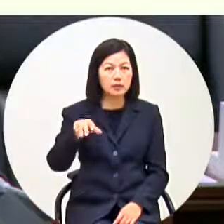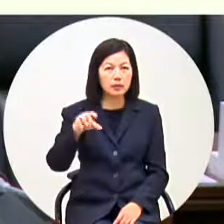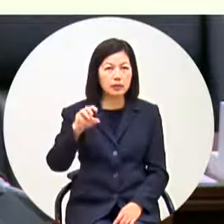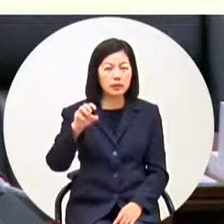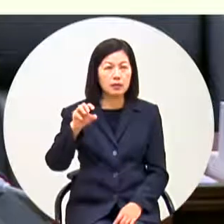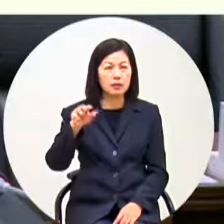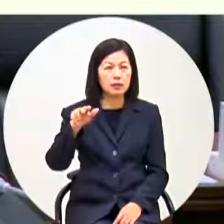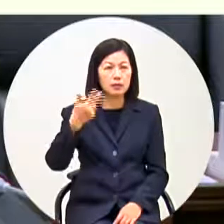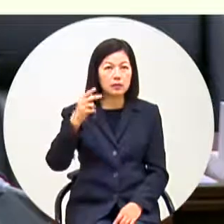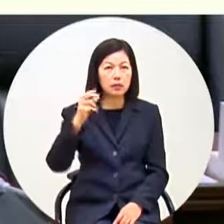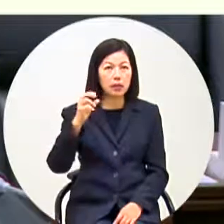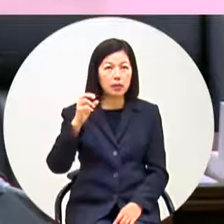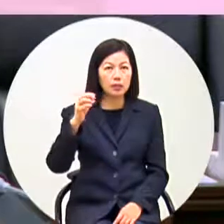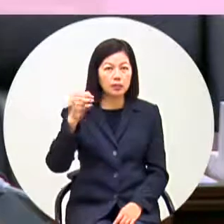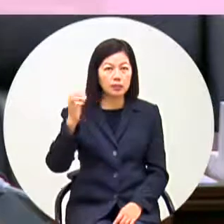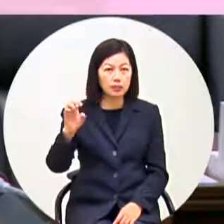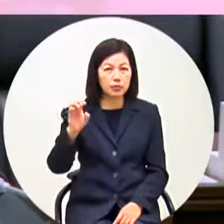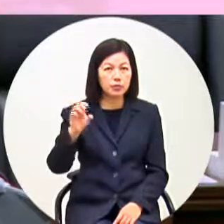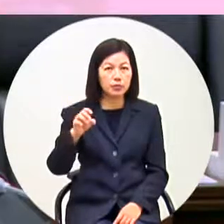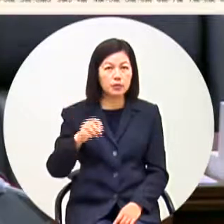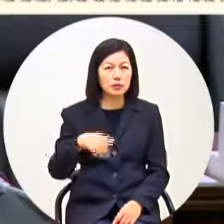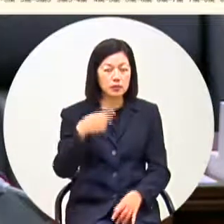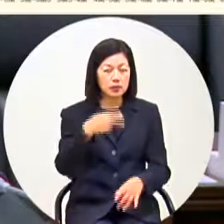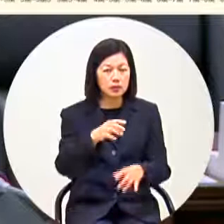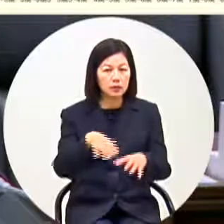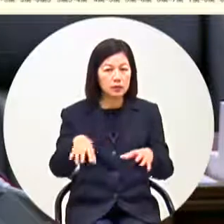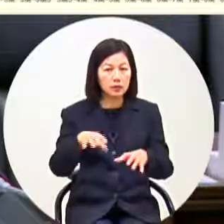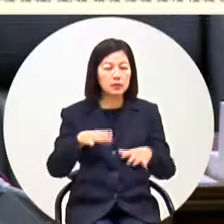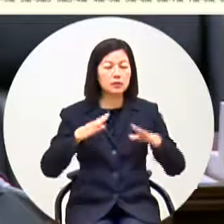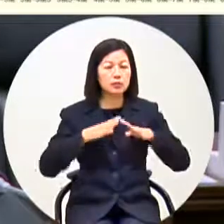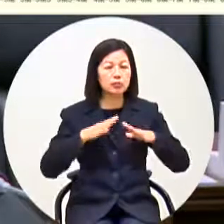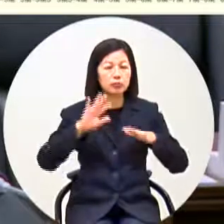40612，那这是官方的哦。